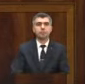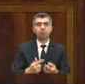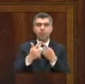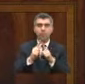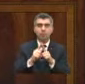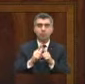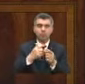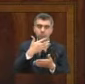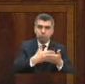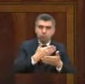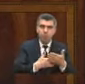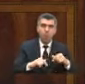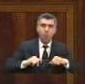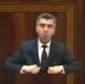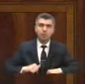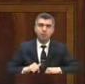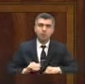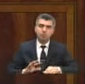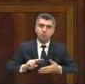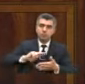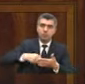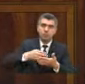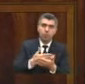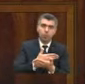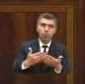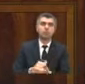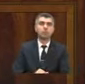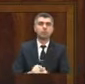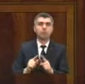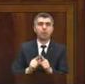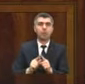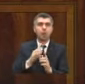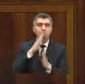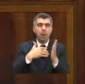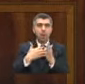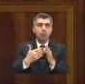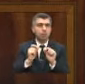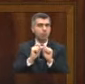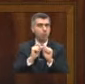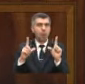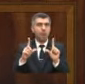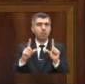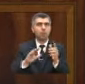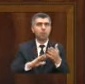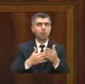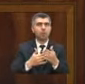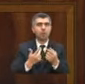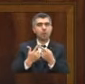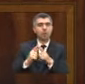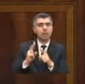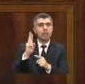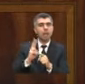المراسيم التطبيقية ديالو غدا، فلذلك إذا نحن خريطة الطريق واضحة وتعطت لها